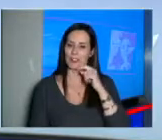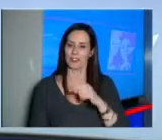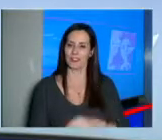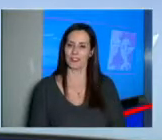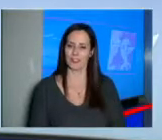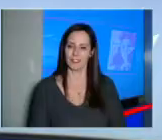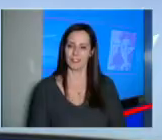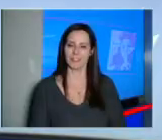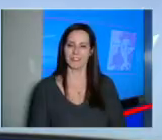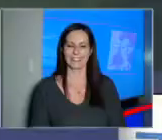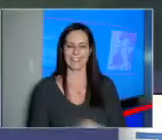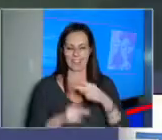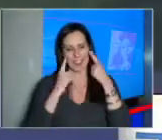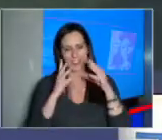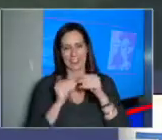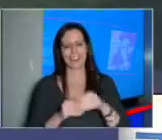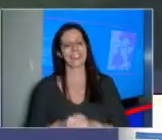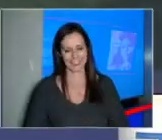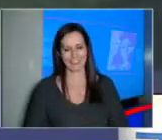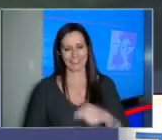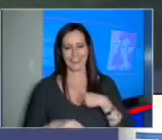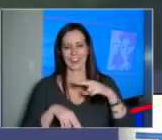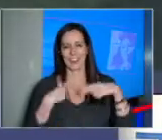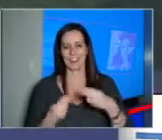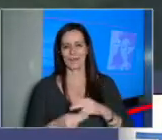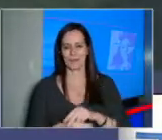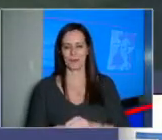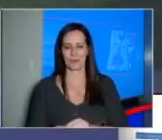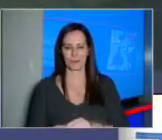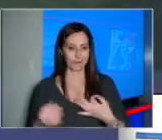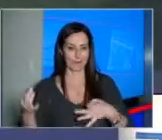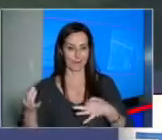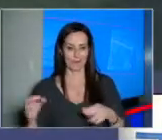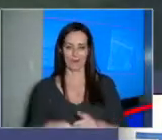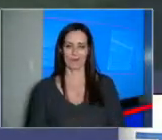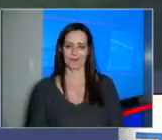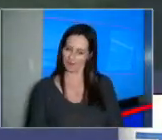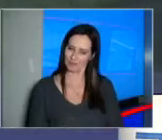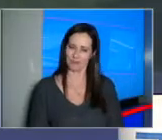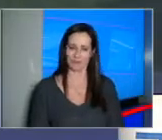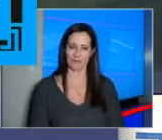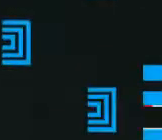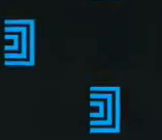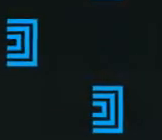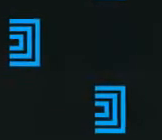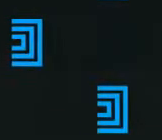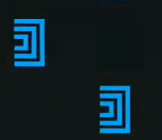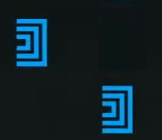אי אפשר לפקוד. אמרתי לך. מעברון, ואנחנו הולכים לאייטם של הרוקנרול שלנו. וואו.